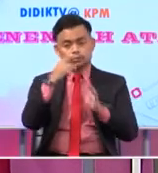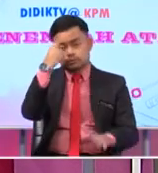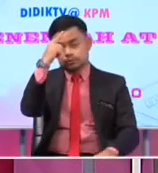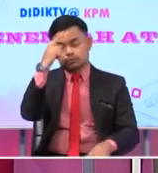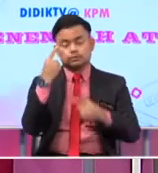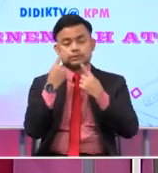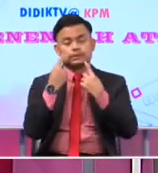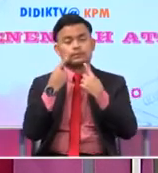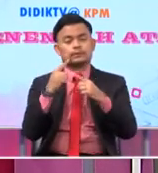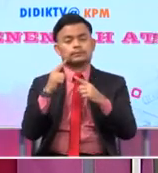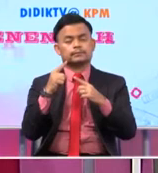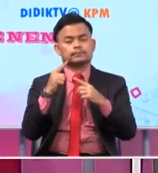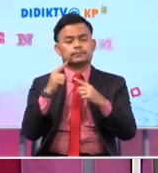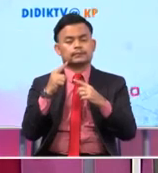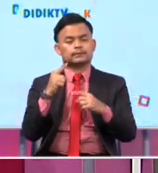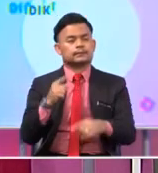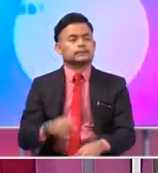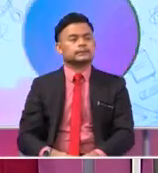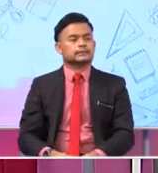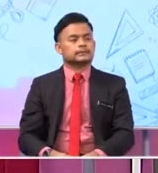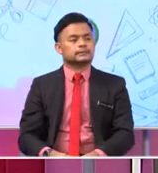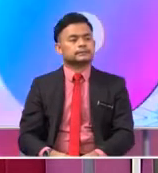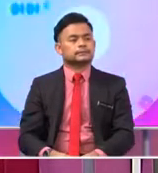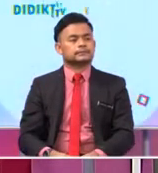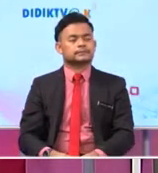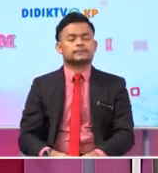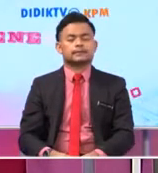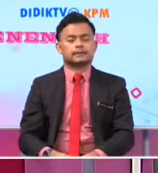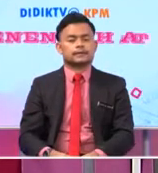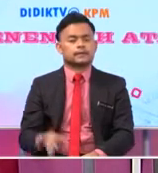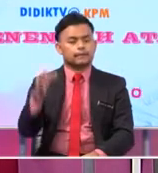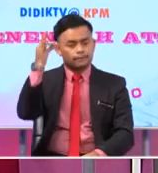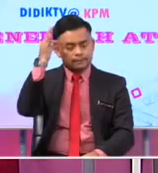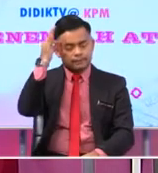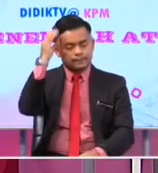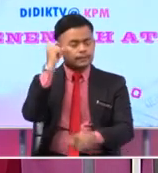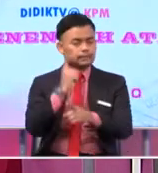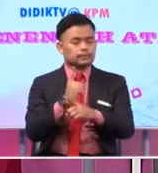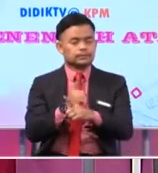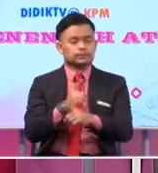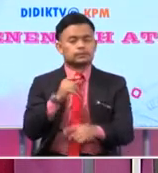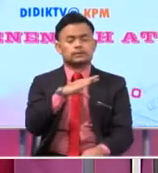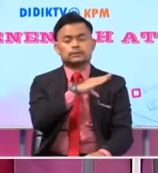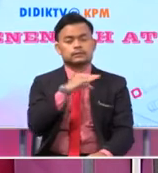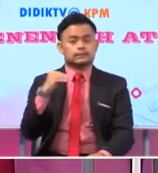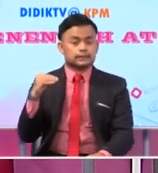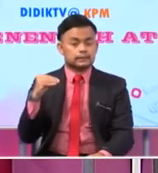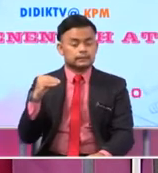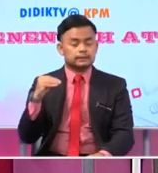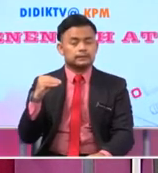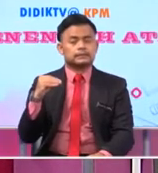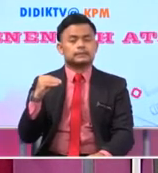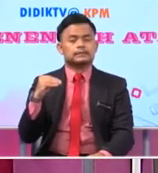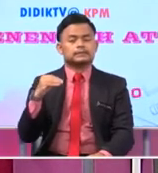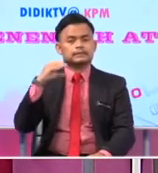saya akan berfikir Hai secara rasional dan memikirkan Jalan Penyelesaian yang terbaik betul jawab Mira tadi